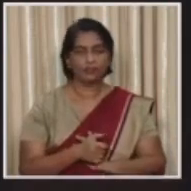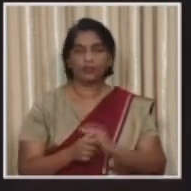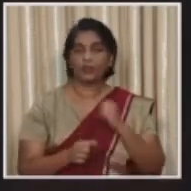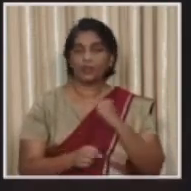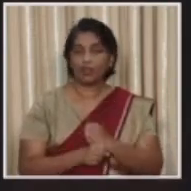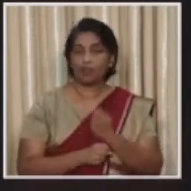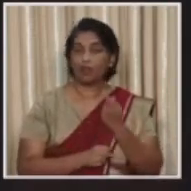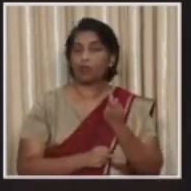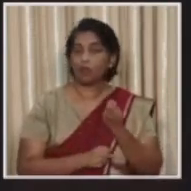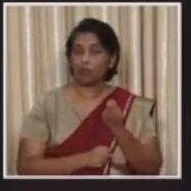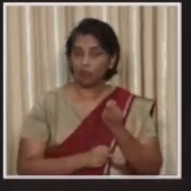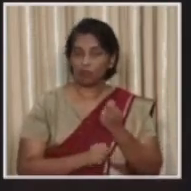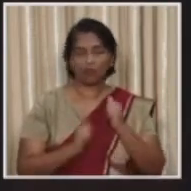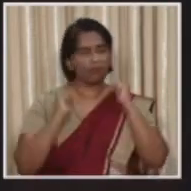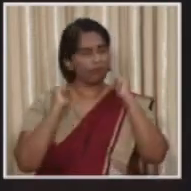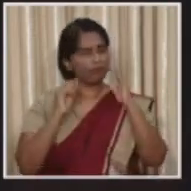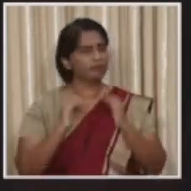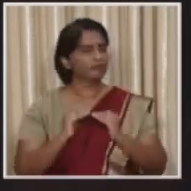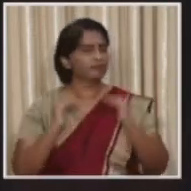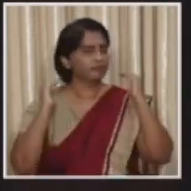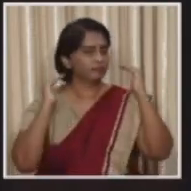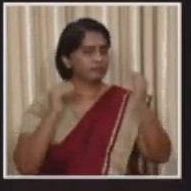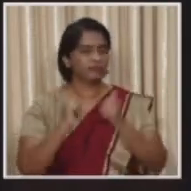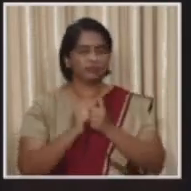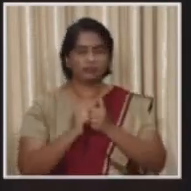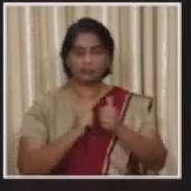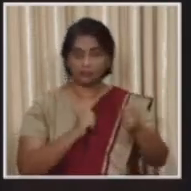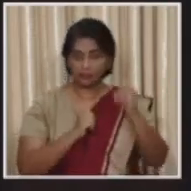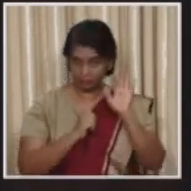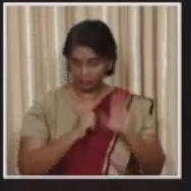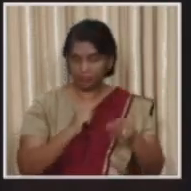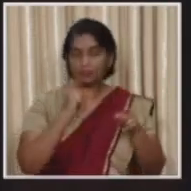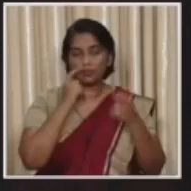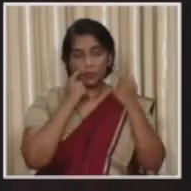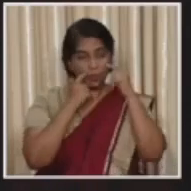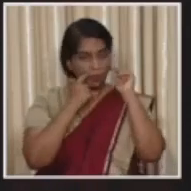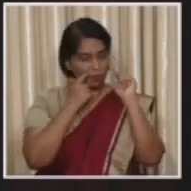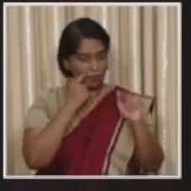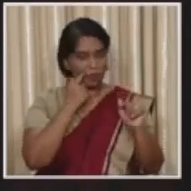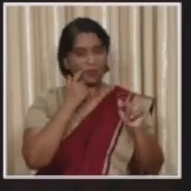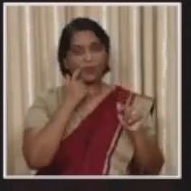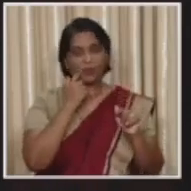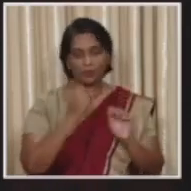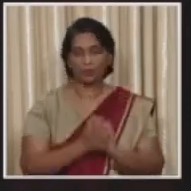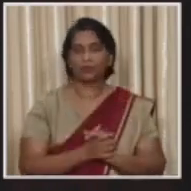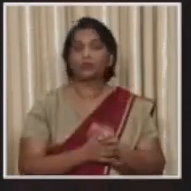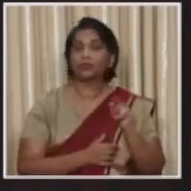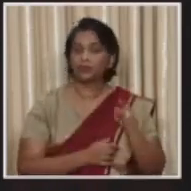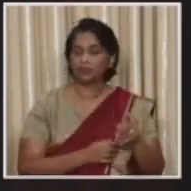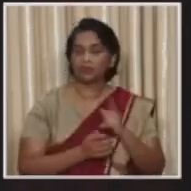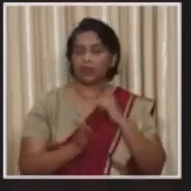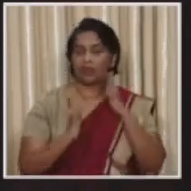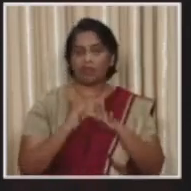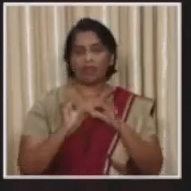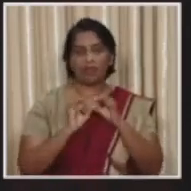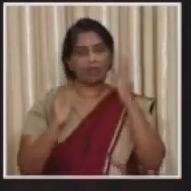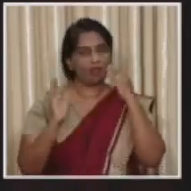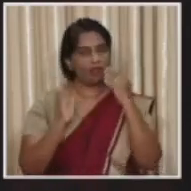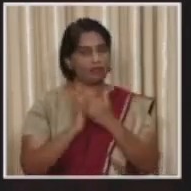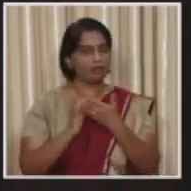රාජ්‍ය මූල්‍ය තිරසාර මට්ටමක පවත්වාගෙන යනවාද කියන කාරණයත් මේ අරමුණු අතරට එකතු